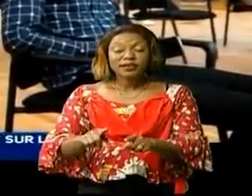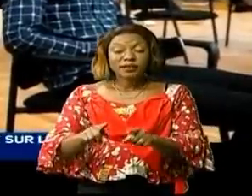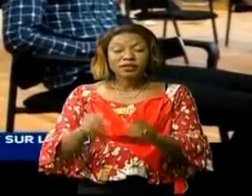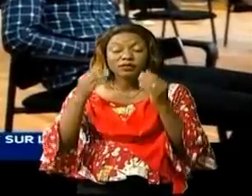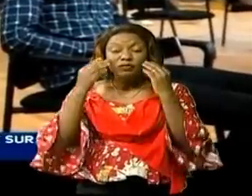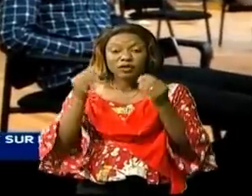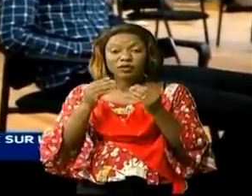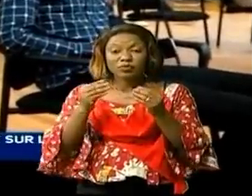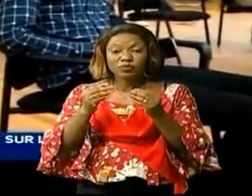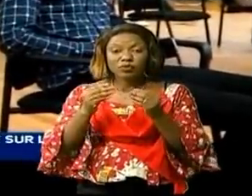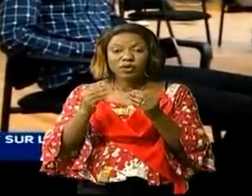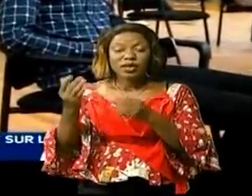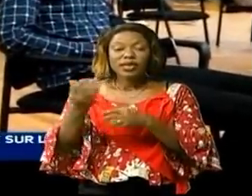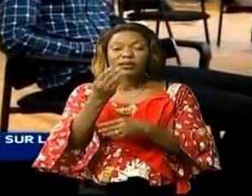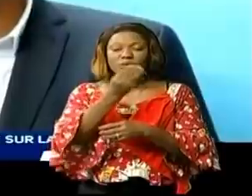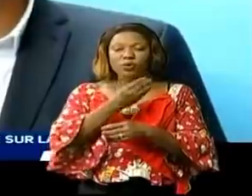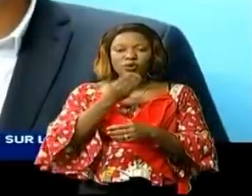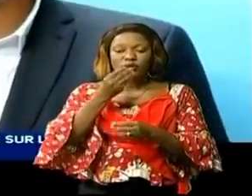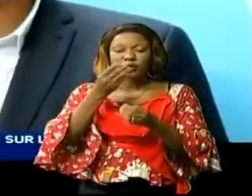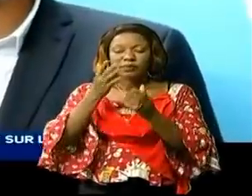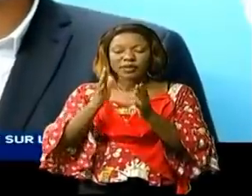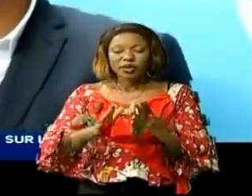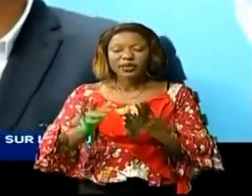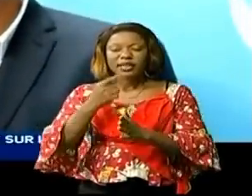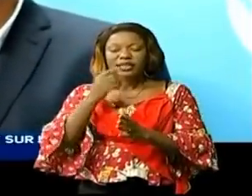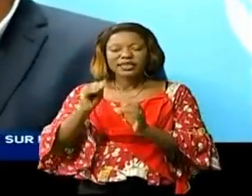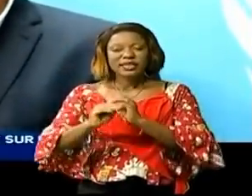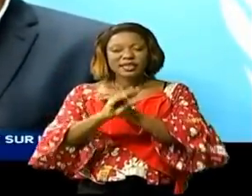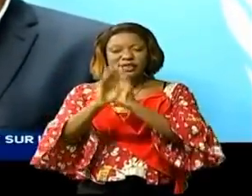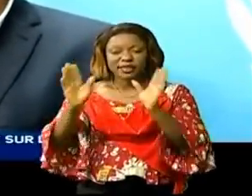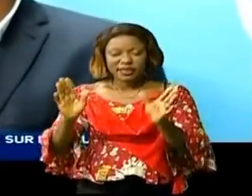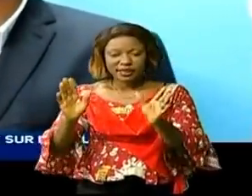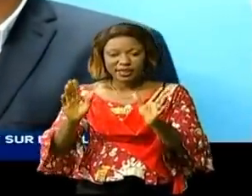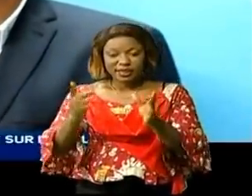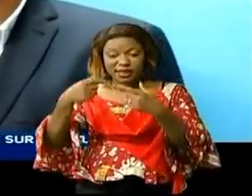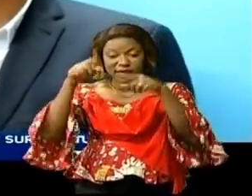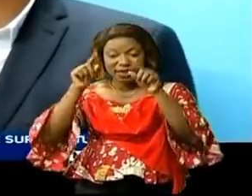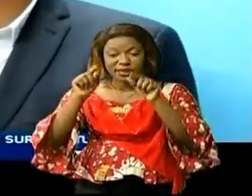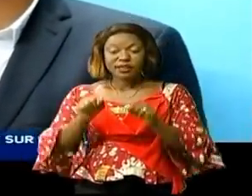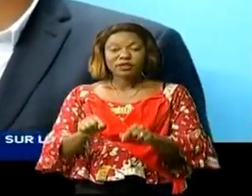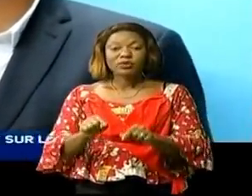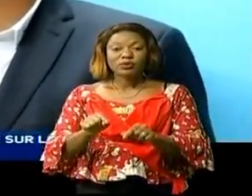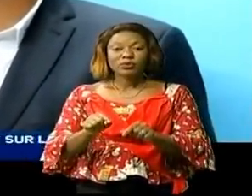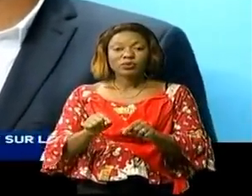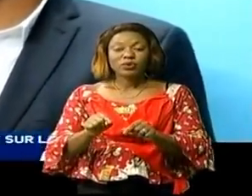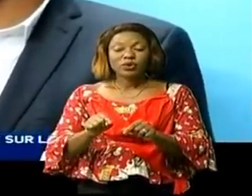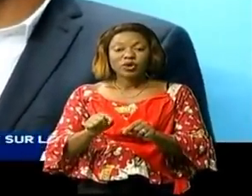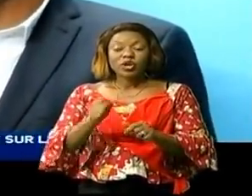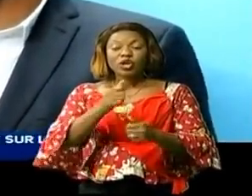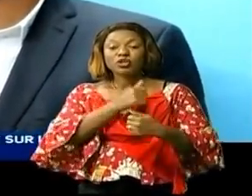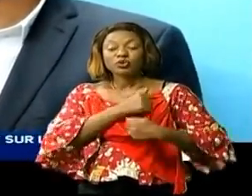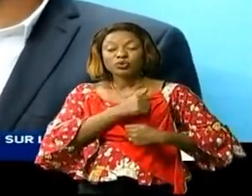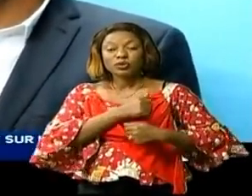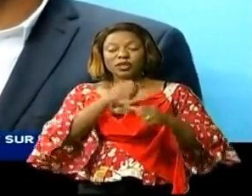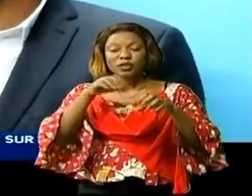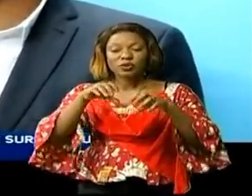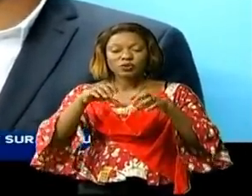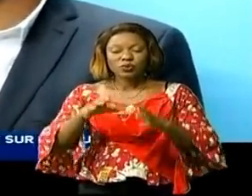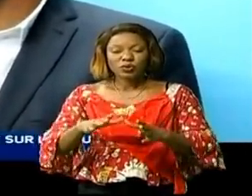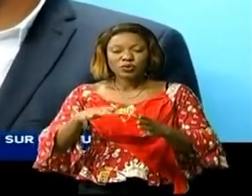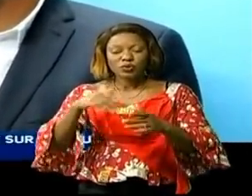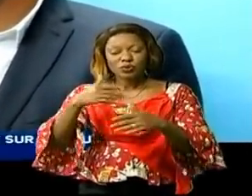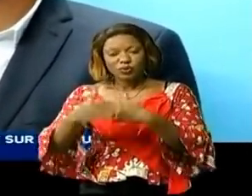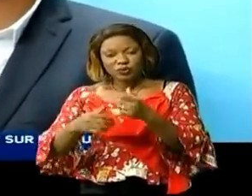éclaire l'assistance. Ce qui est positif dans ce qui s'est passé cette année, c'est que les FRDC et la MONUSCO ont lancé des